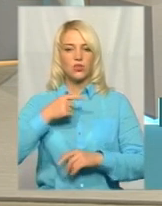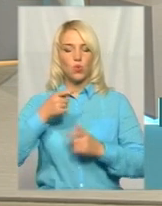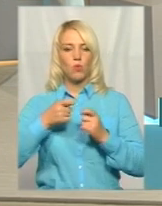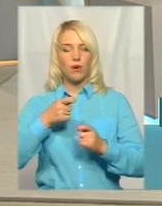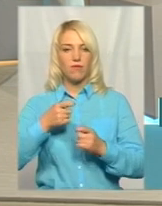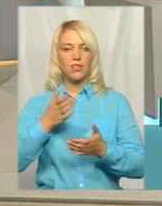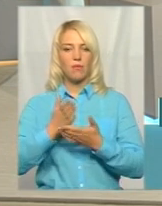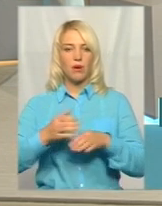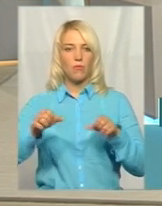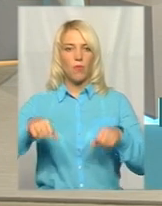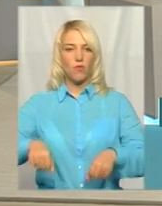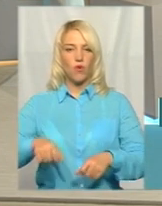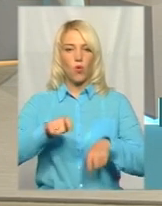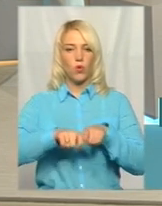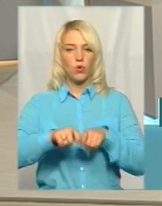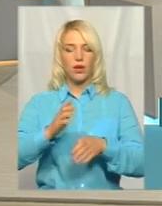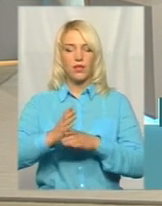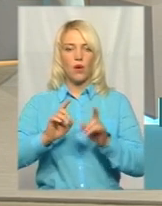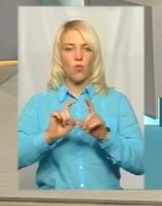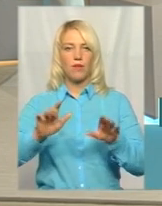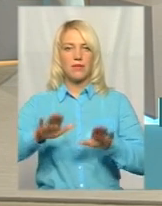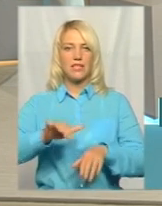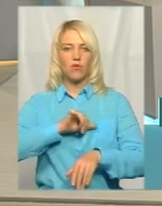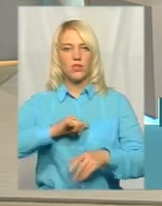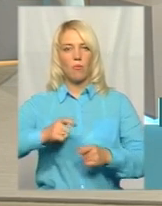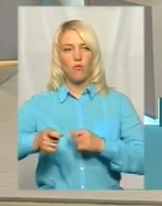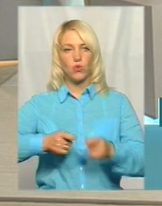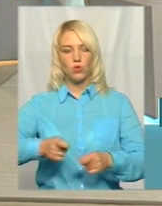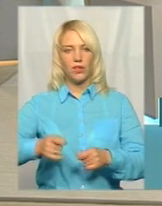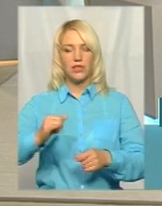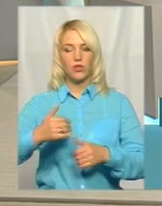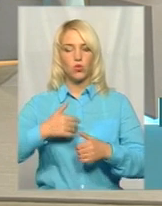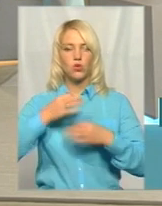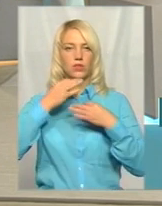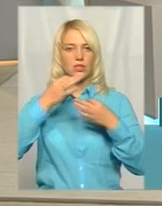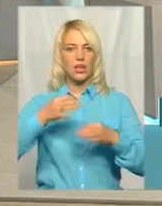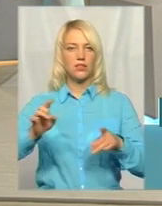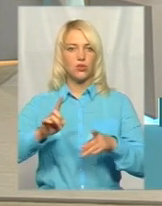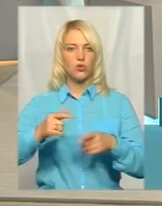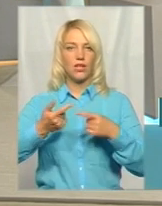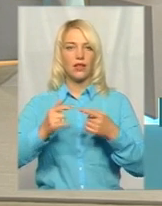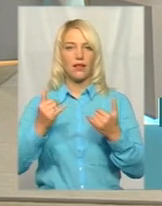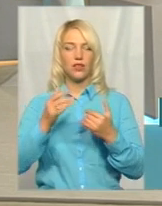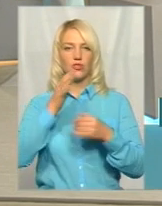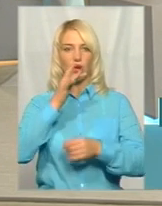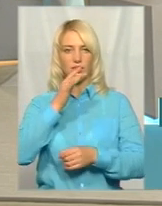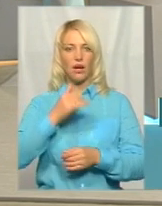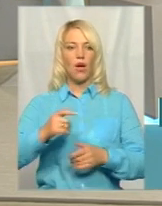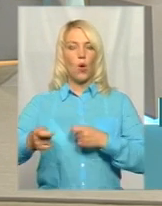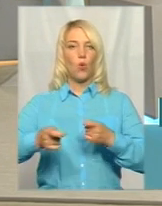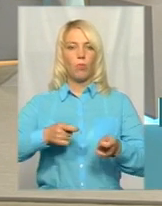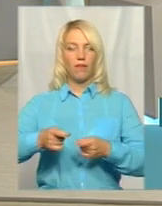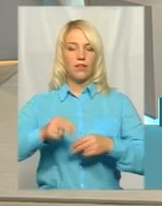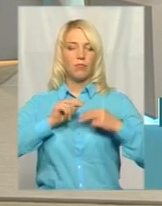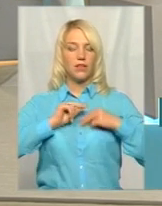наділено повноваженнями контрольними, є ще орган не місцевого самоврядування, і хочу сказати, що на даний час в управлінні